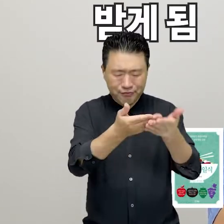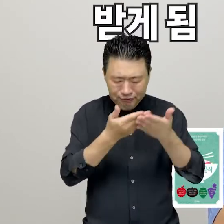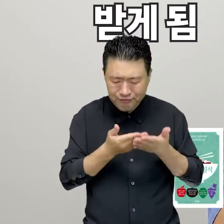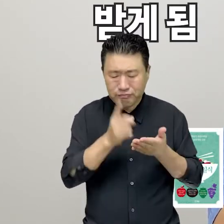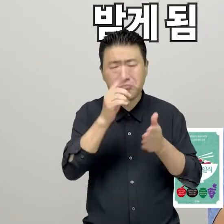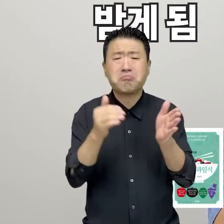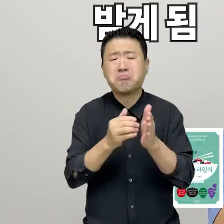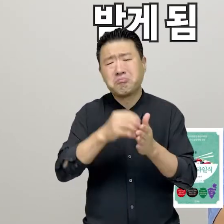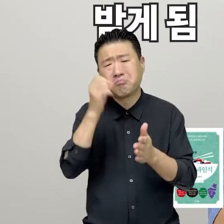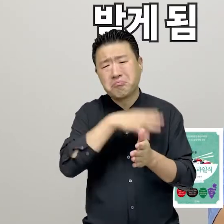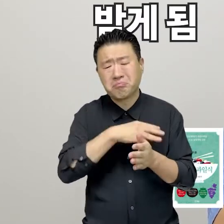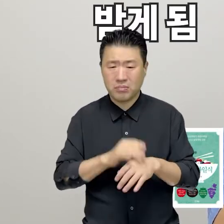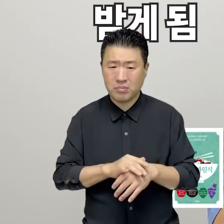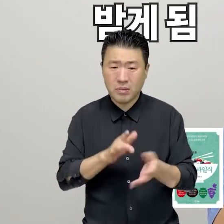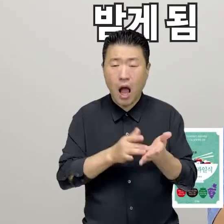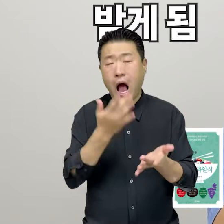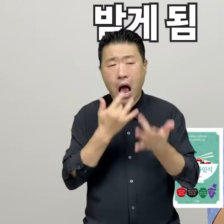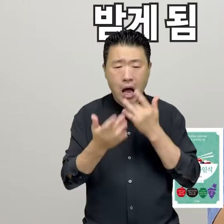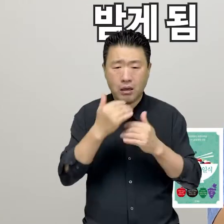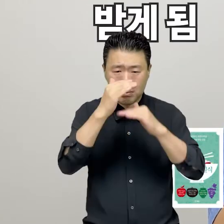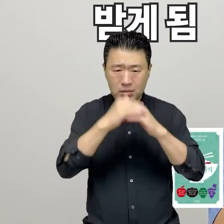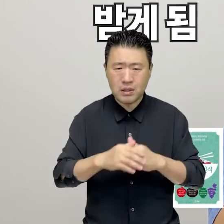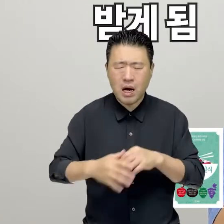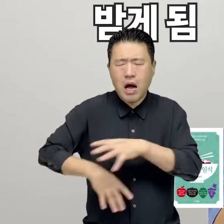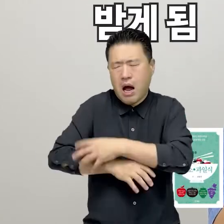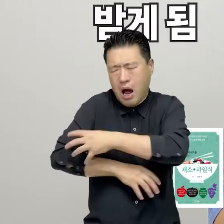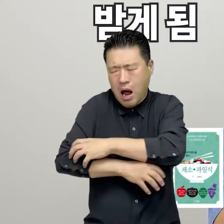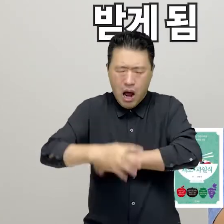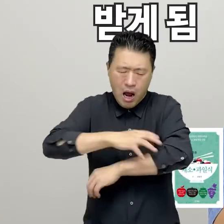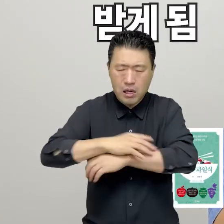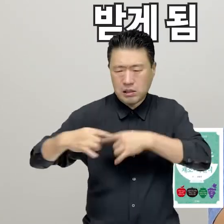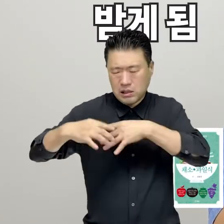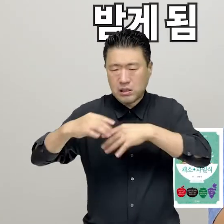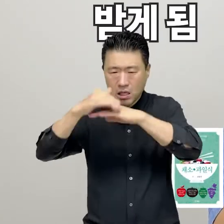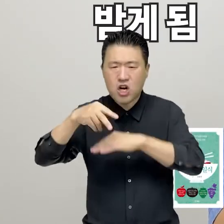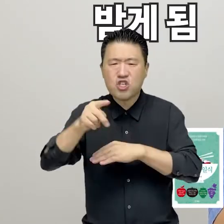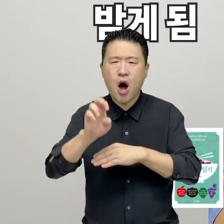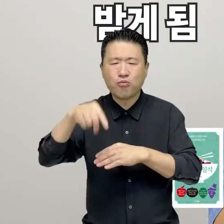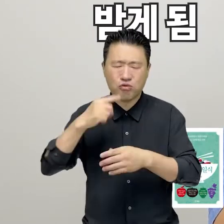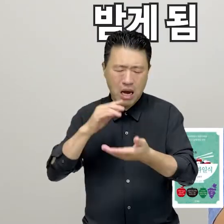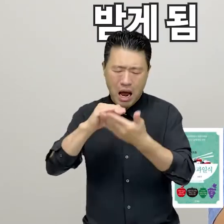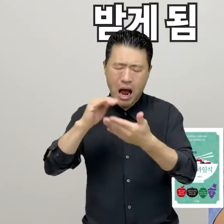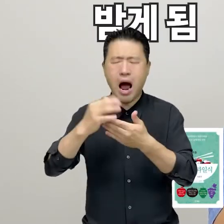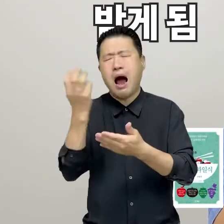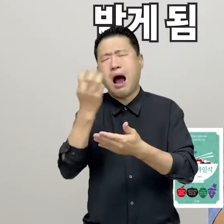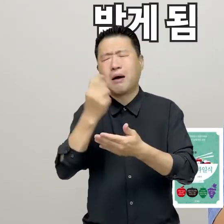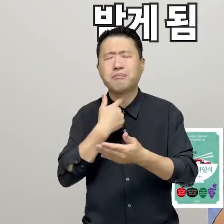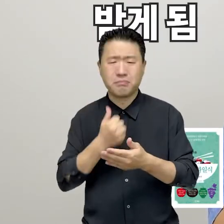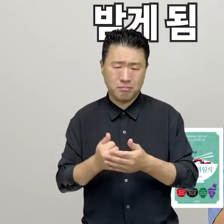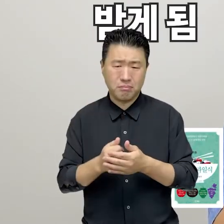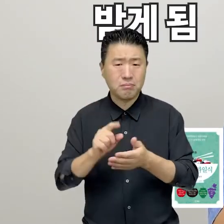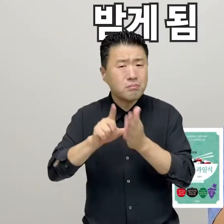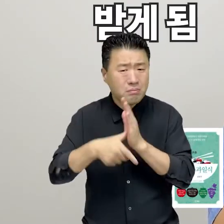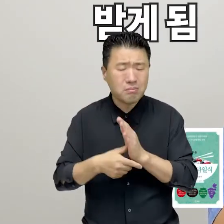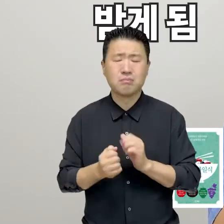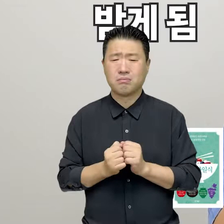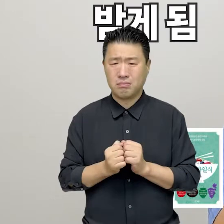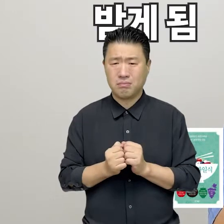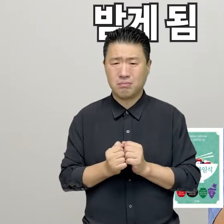먹으라는 것 말고는 없었습니다. 그 약을 먹으면서 섬유근통까지 부작용을 얻었는데요.